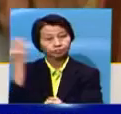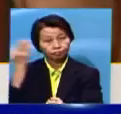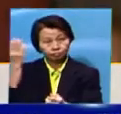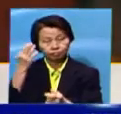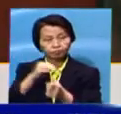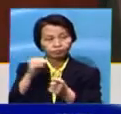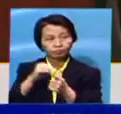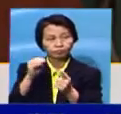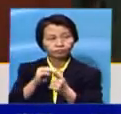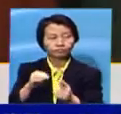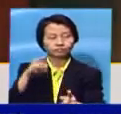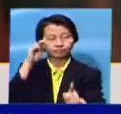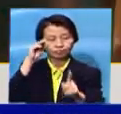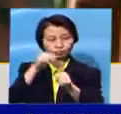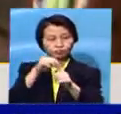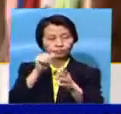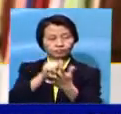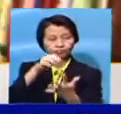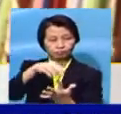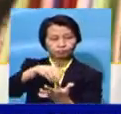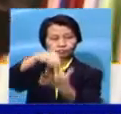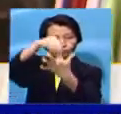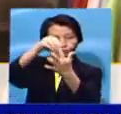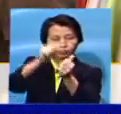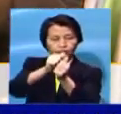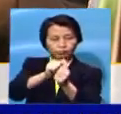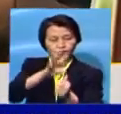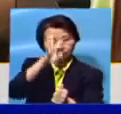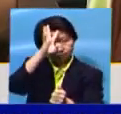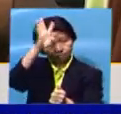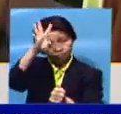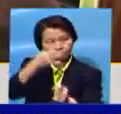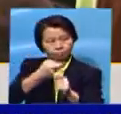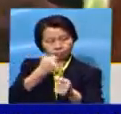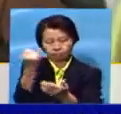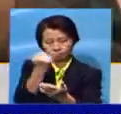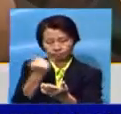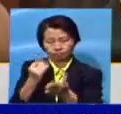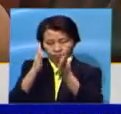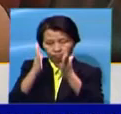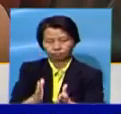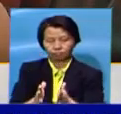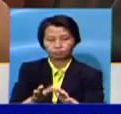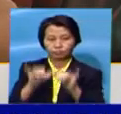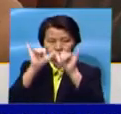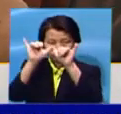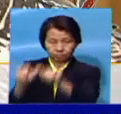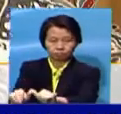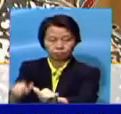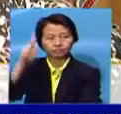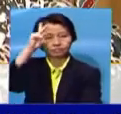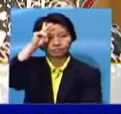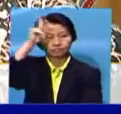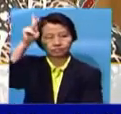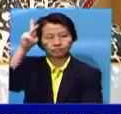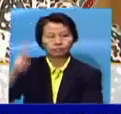utama motif batiknya begitu eksklusif kerana dihasilkan sendiri pelukis batik yang menetap di